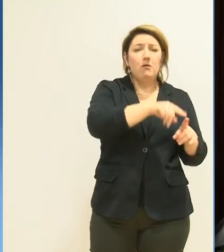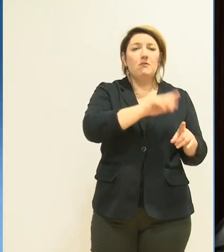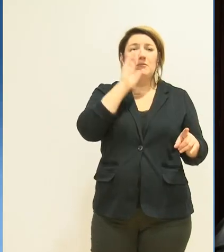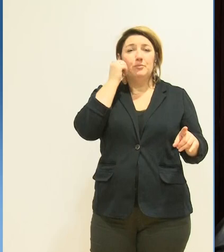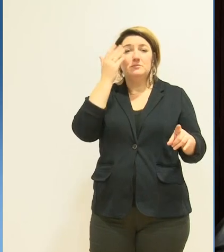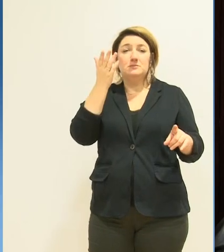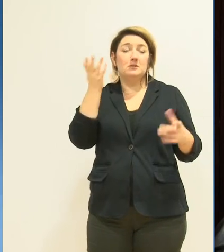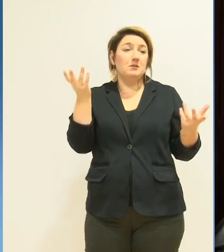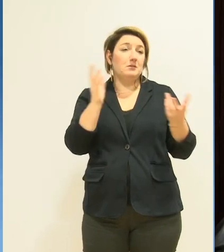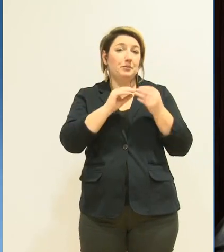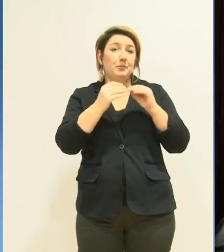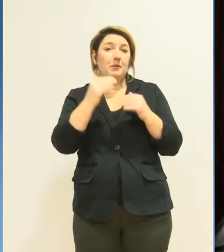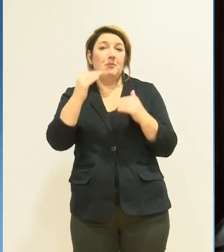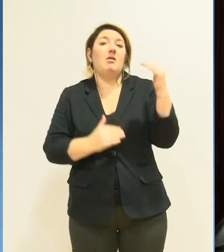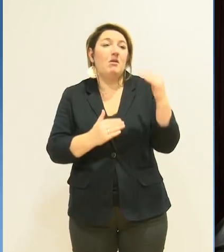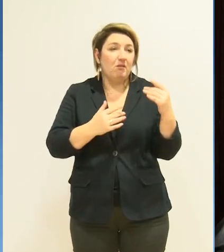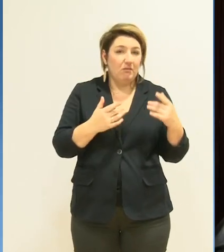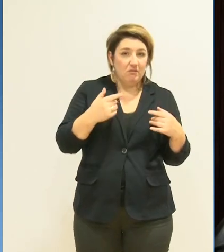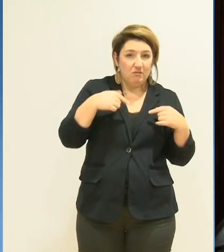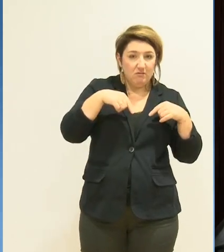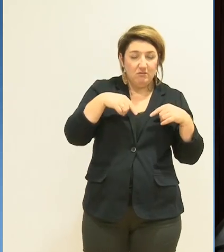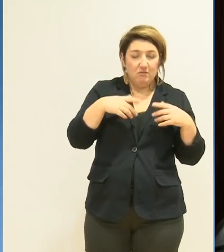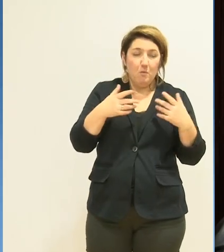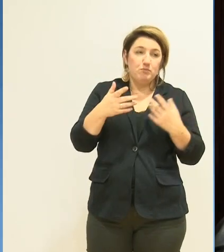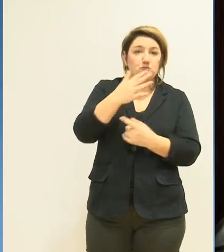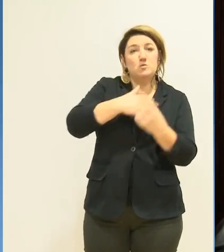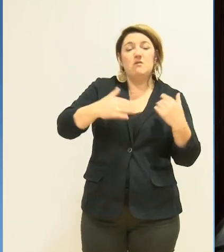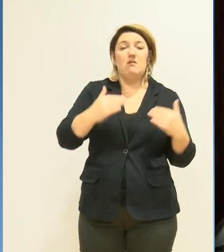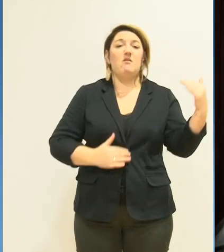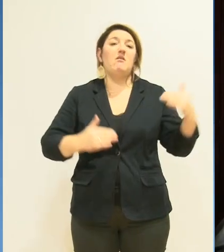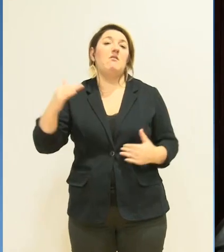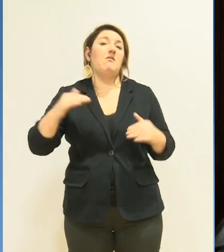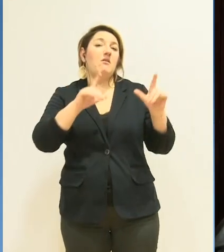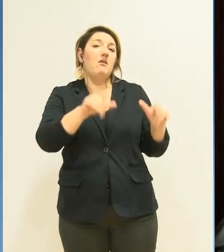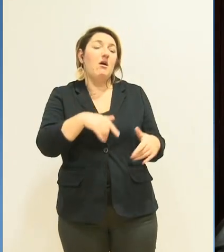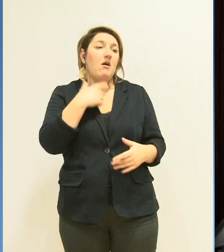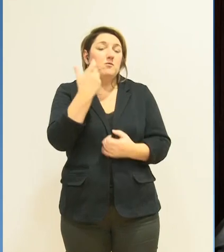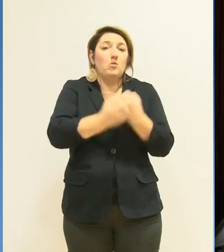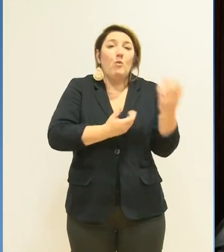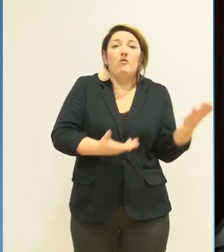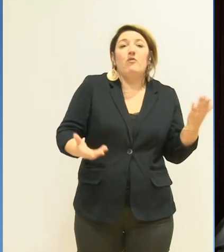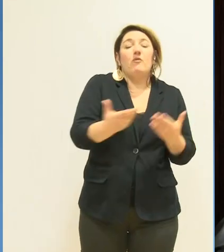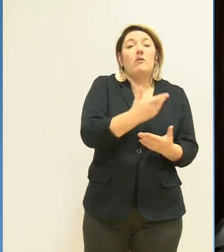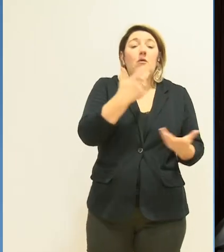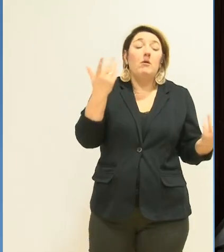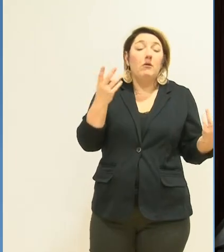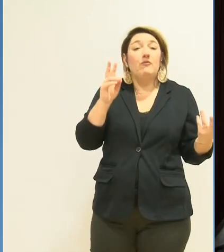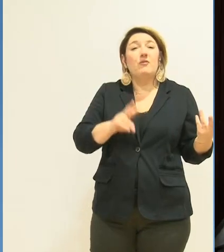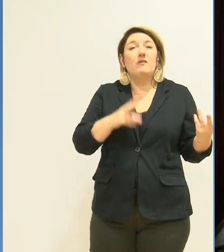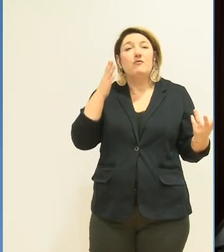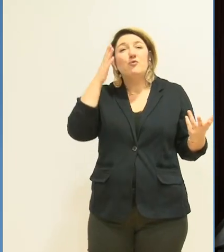aux inégalités sociales il ne faut pas seulement le vrai pour le futur mais il y avait urgence il ya urgence ici maintenant